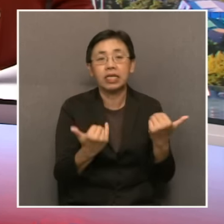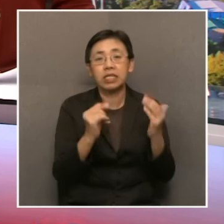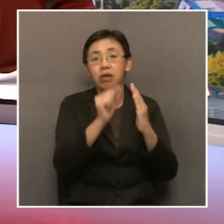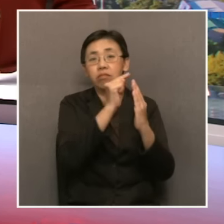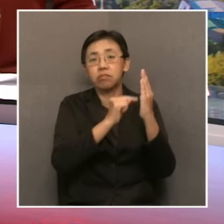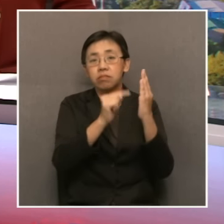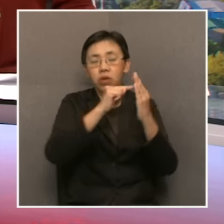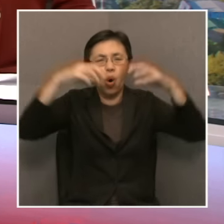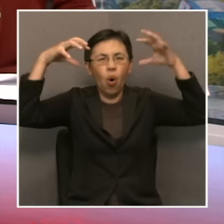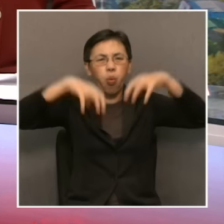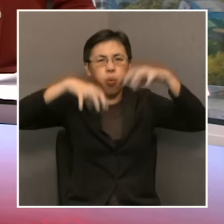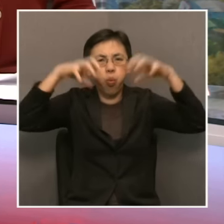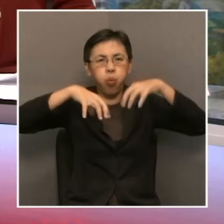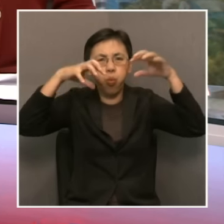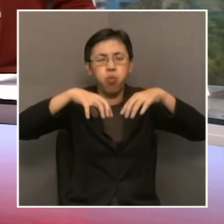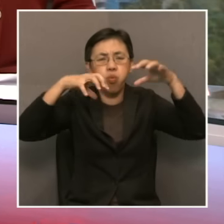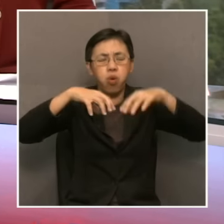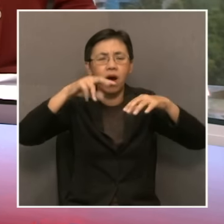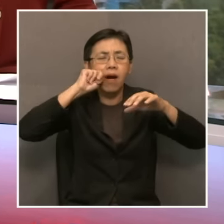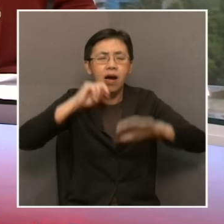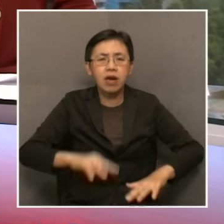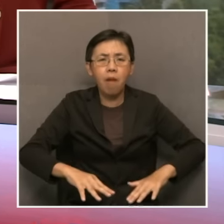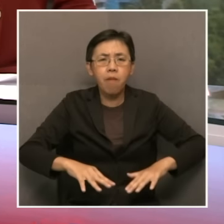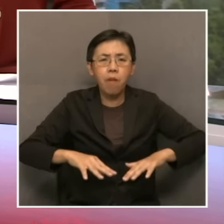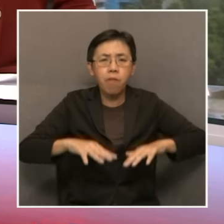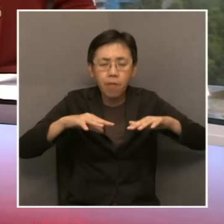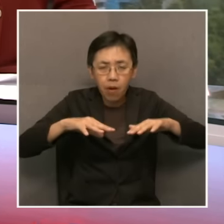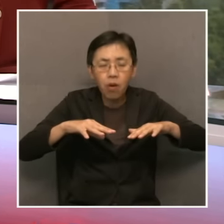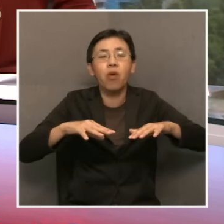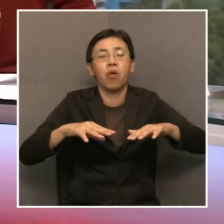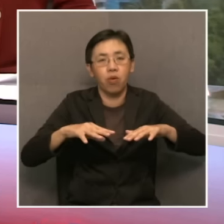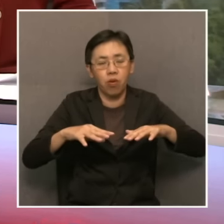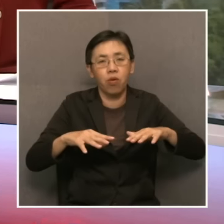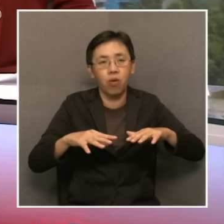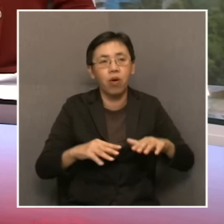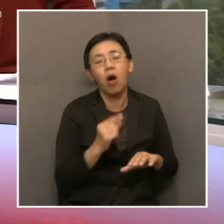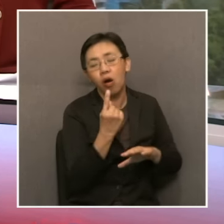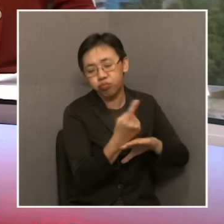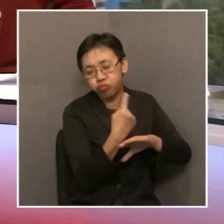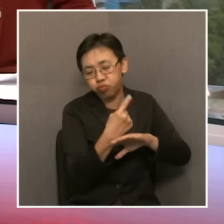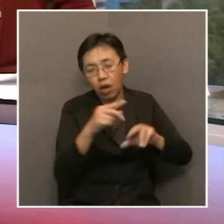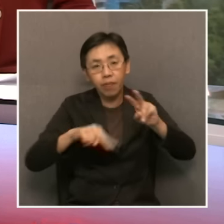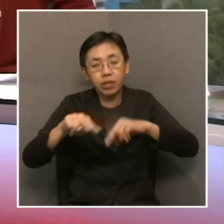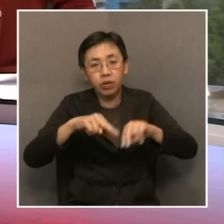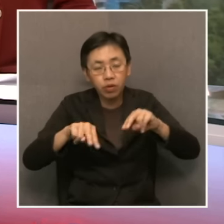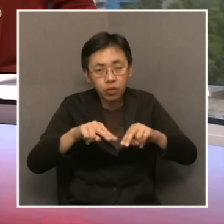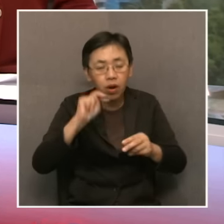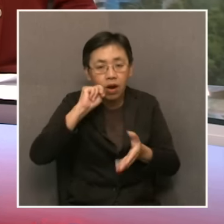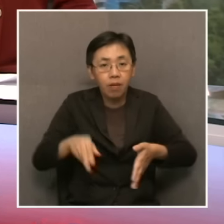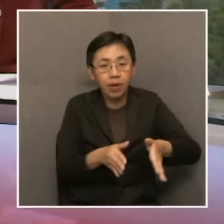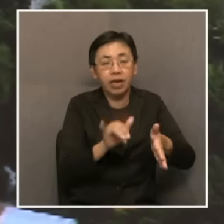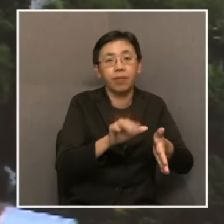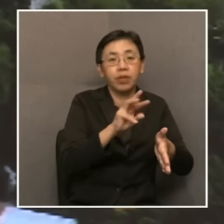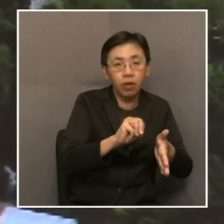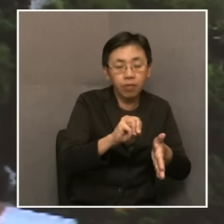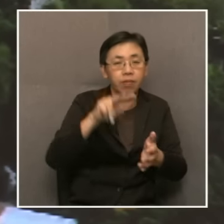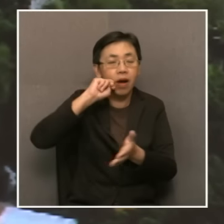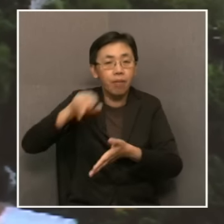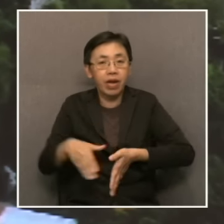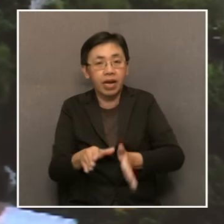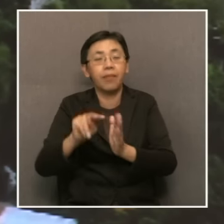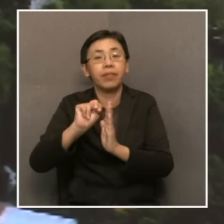ก็น้ำท่วมขังในบางจุดเจ้าหน้าที่เนี่ยก็ไปบินสำรวจเส้นทางน้ำนะคะไม่ว่าจะเป็นแม่น้ำยมแม่น้ำน่านจากจังหวัดพิษณุโล